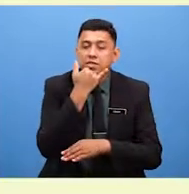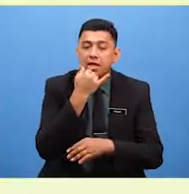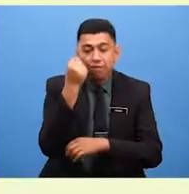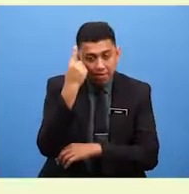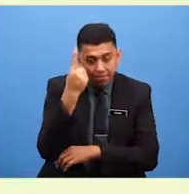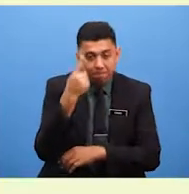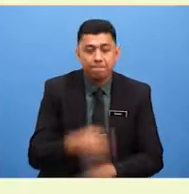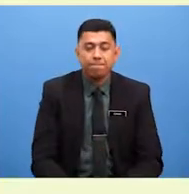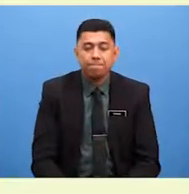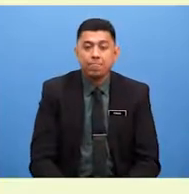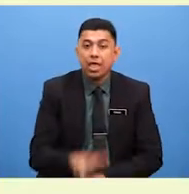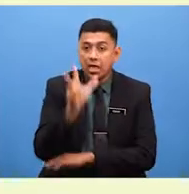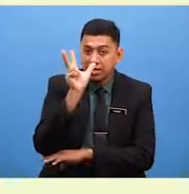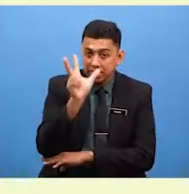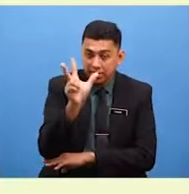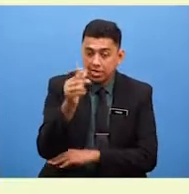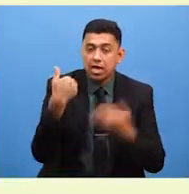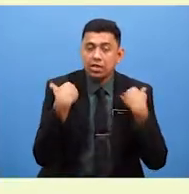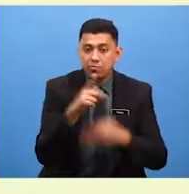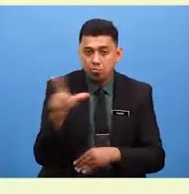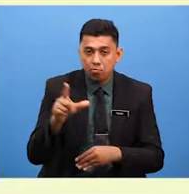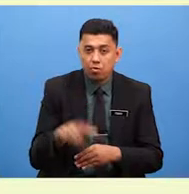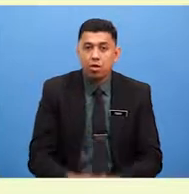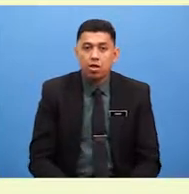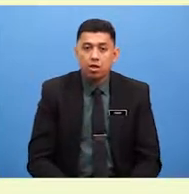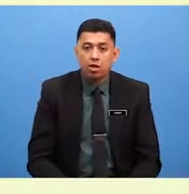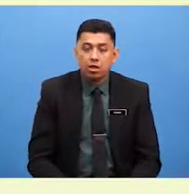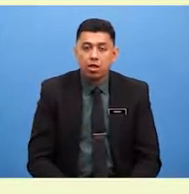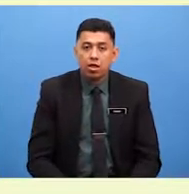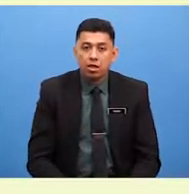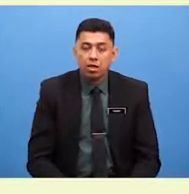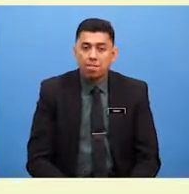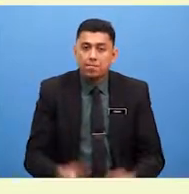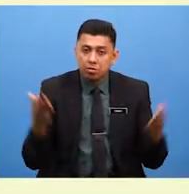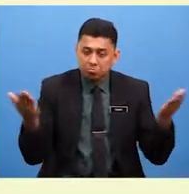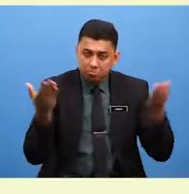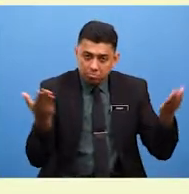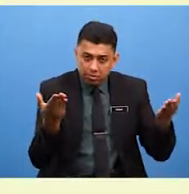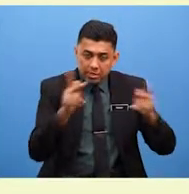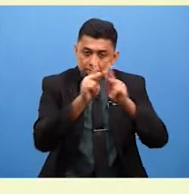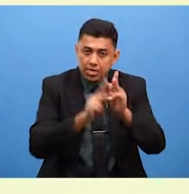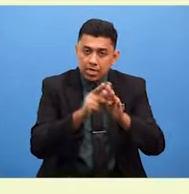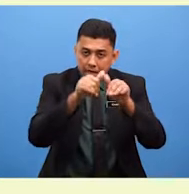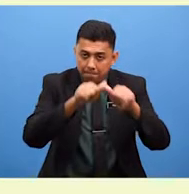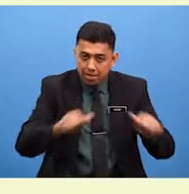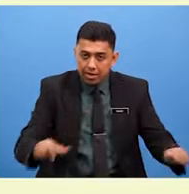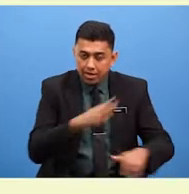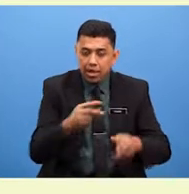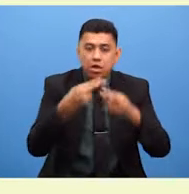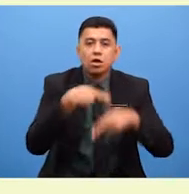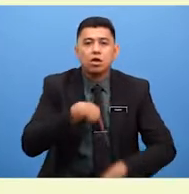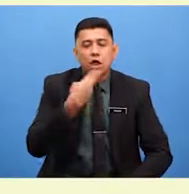faham. Ketiga adalah memupuk keamanan dan keharmonian negara.